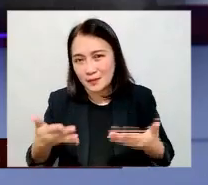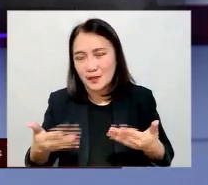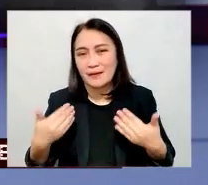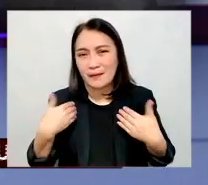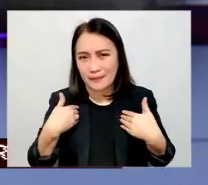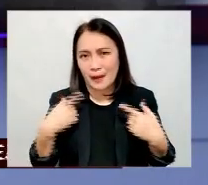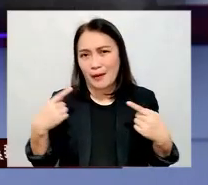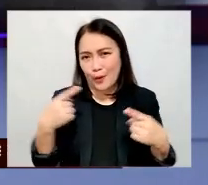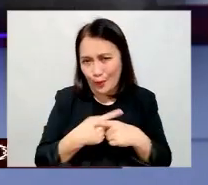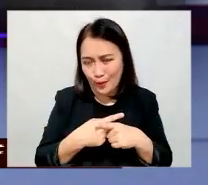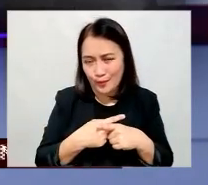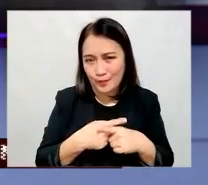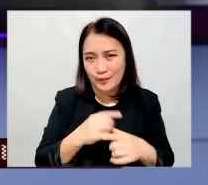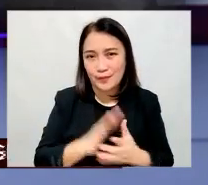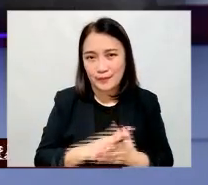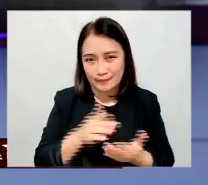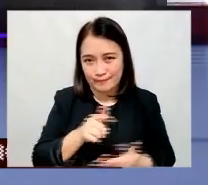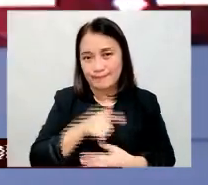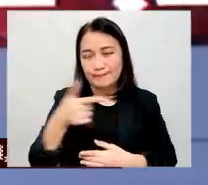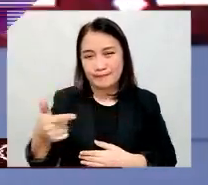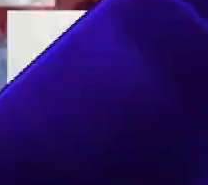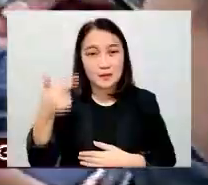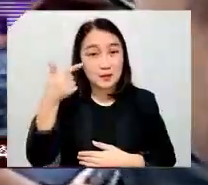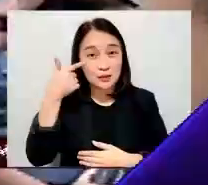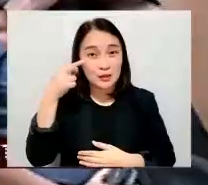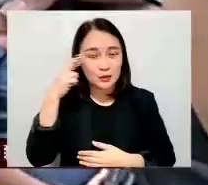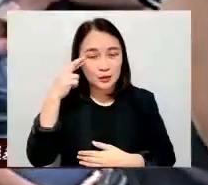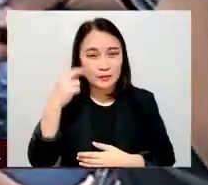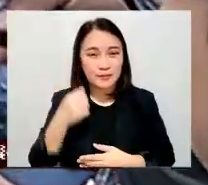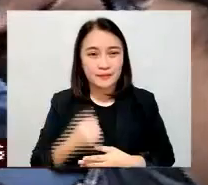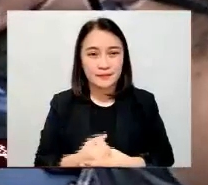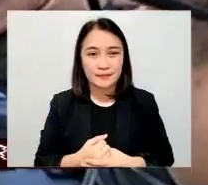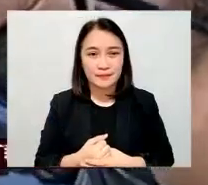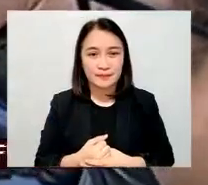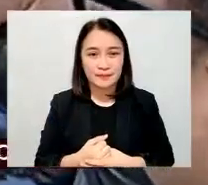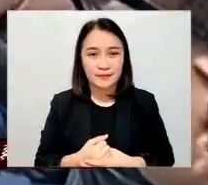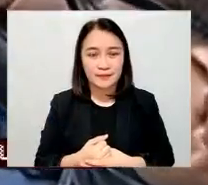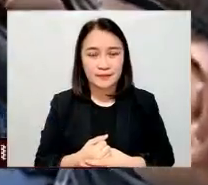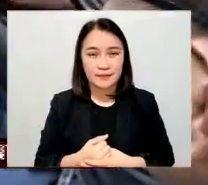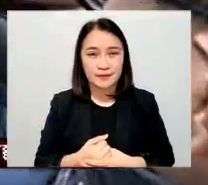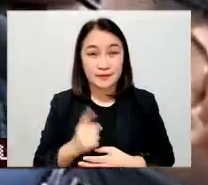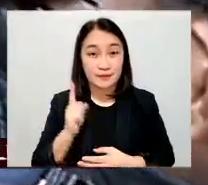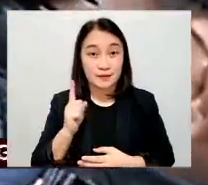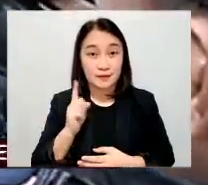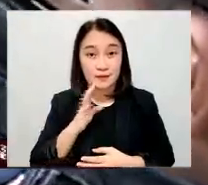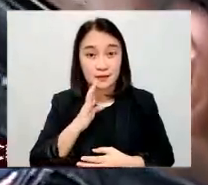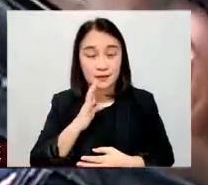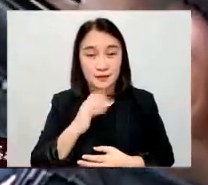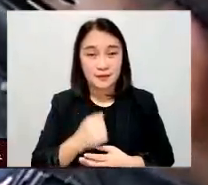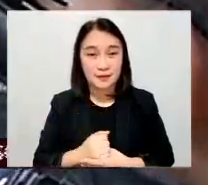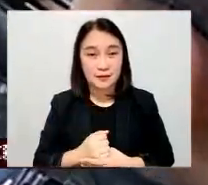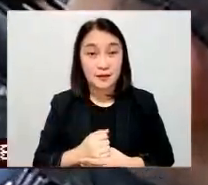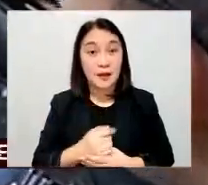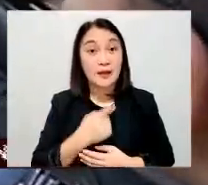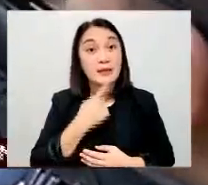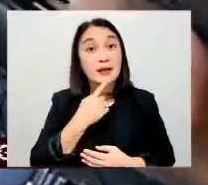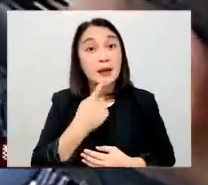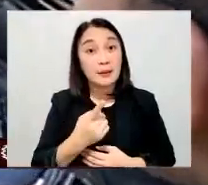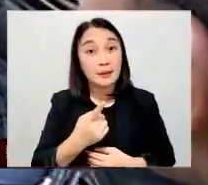Nasa frontline ng balitang yan si Gio Robles. Masabi ko lang, yun na ang panahon